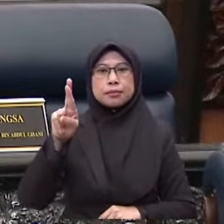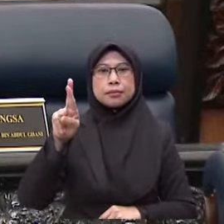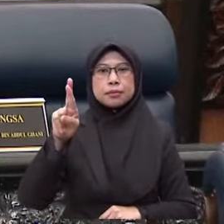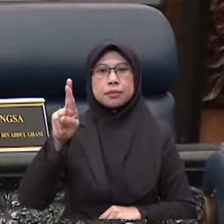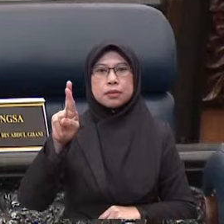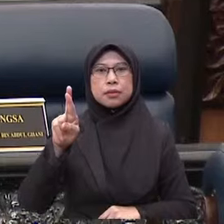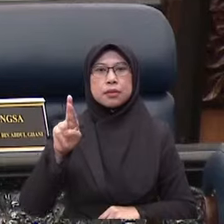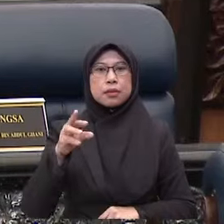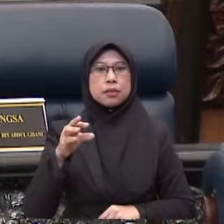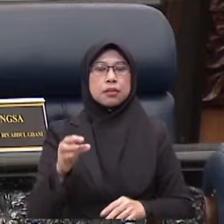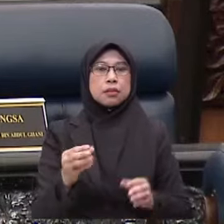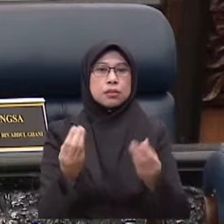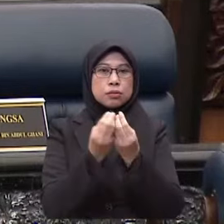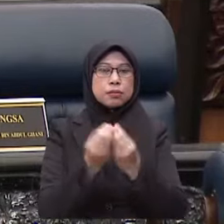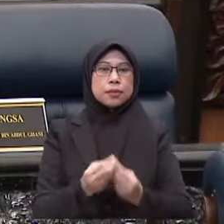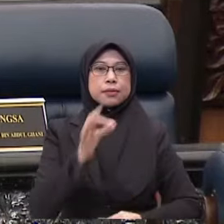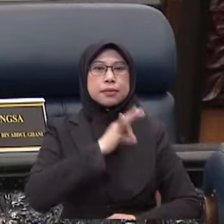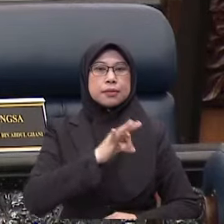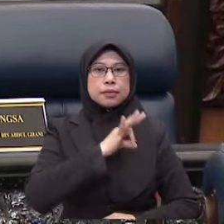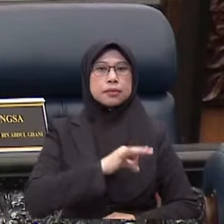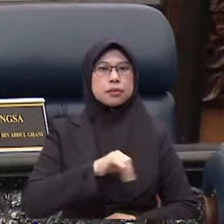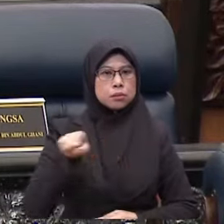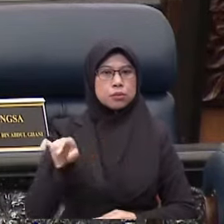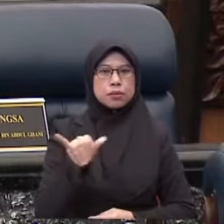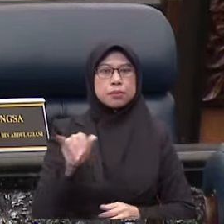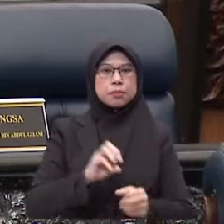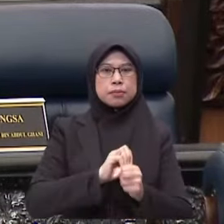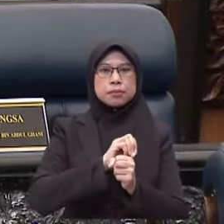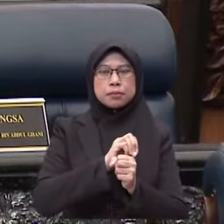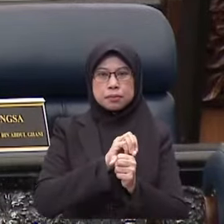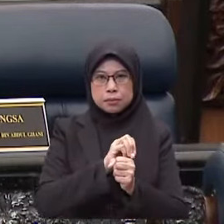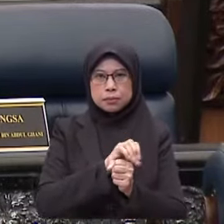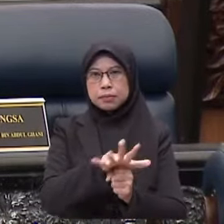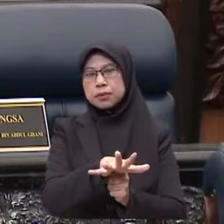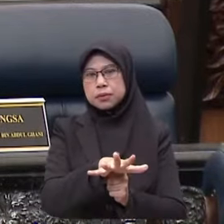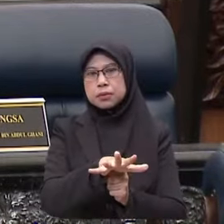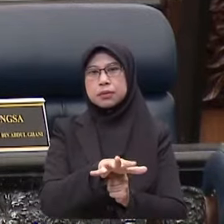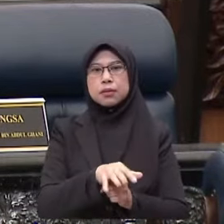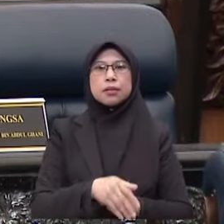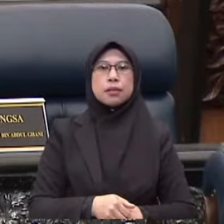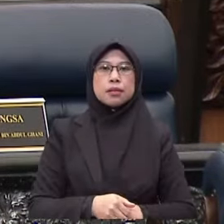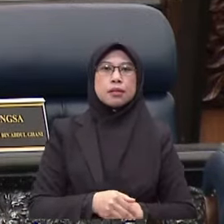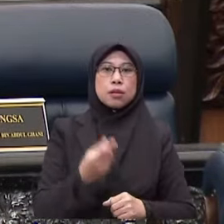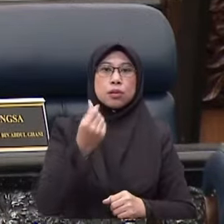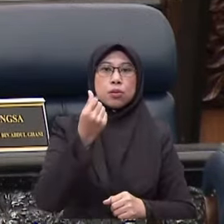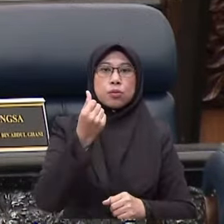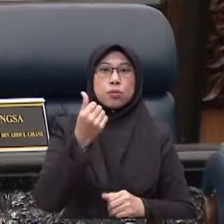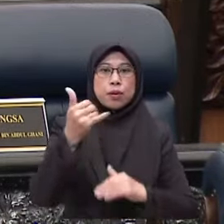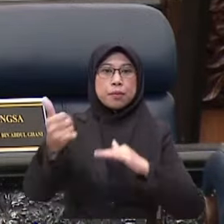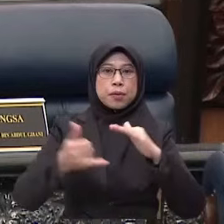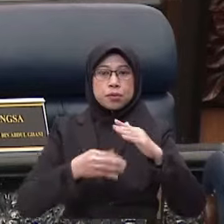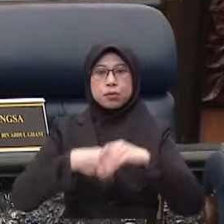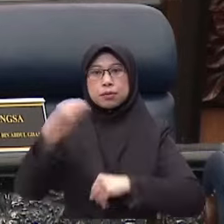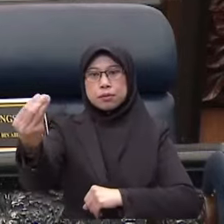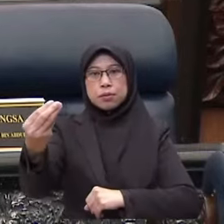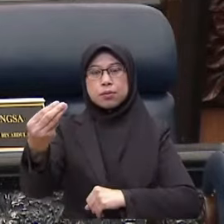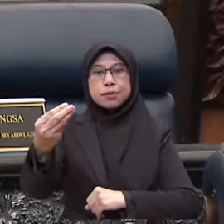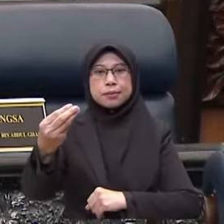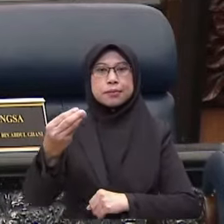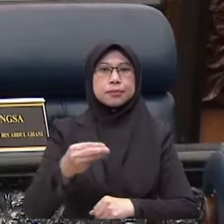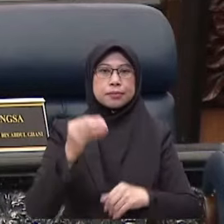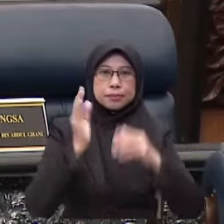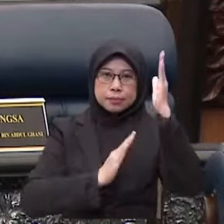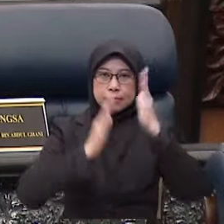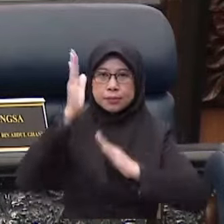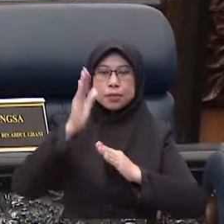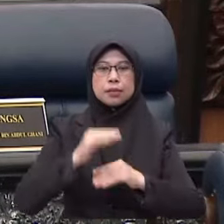kadah faedah yang akan mempengaruhi juga aliran masuk dan keluar modal ke dalam sebuah negara yang sudah tentu mempengaruhi